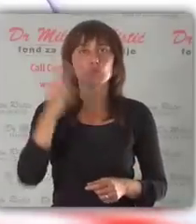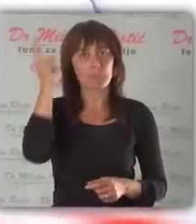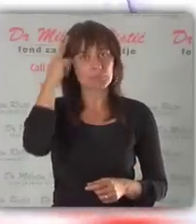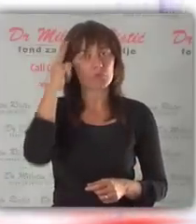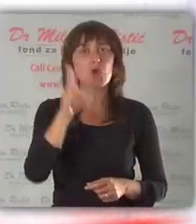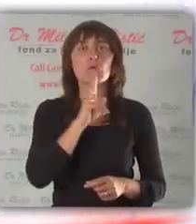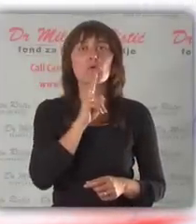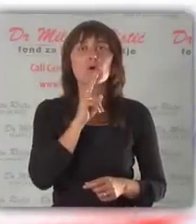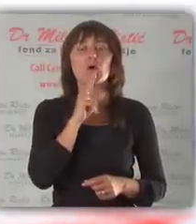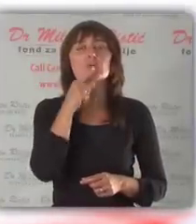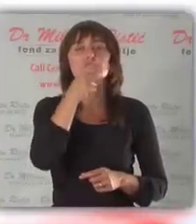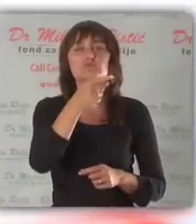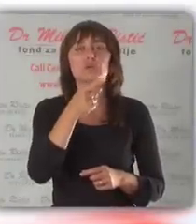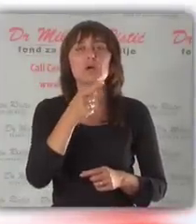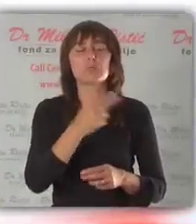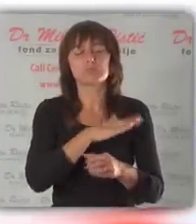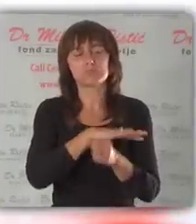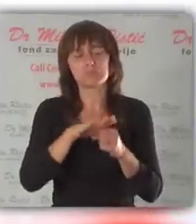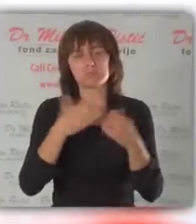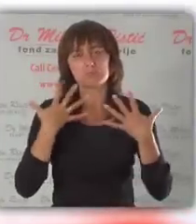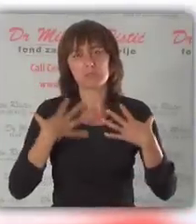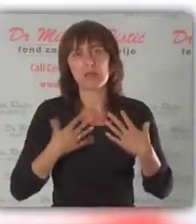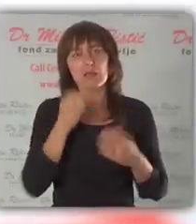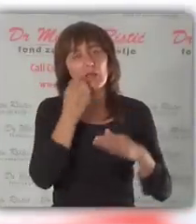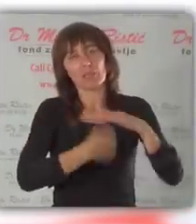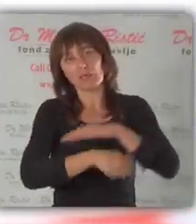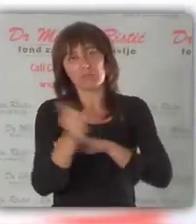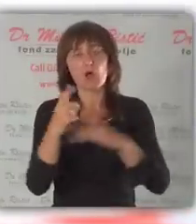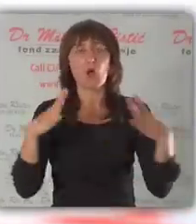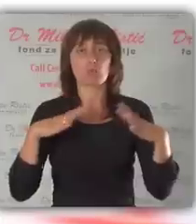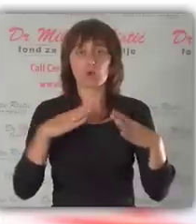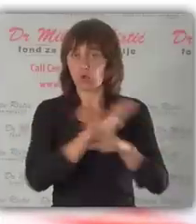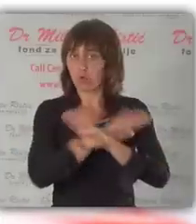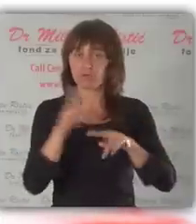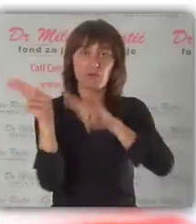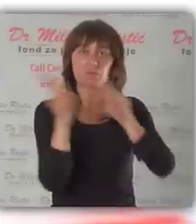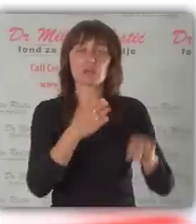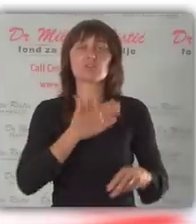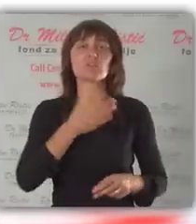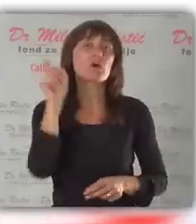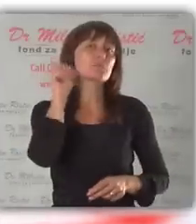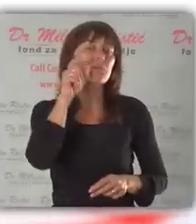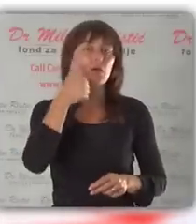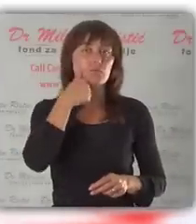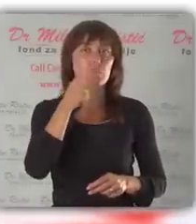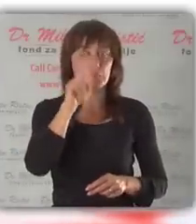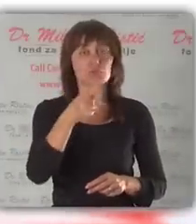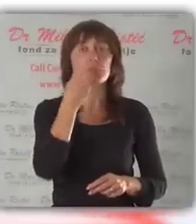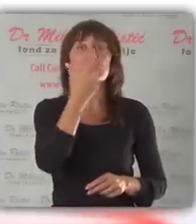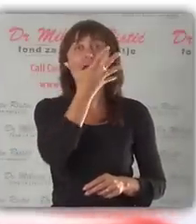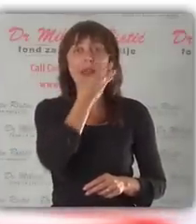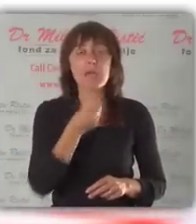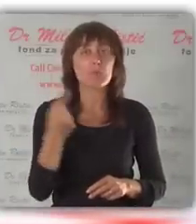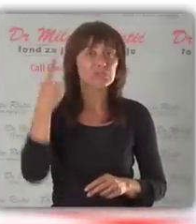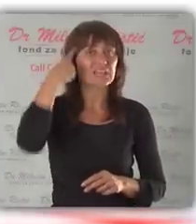prijatno poznanstvo koje će napuniti baterije i kada odemo sa godišnjeg odmora i vratimo se u svoju svakodnevnicu, imat ćemo jedno